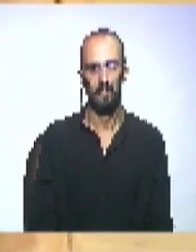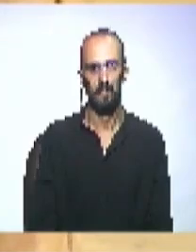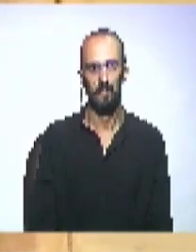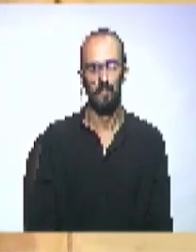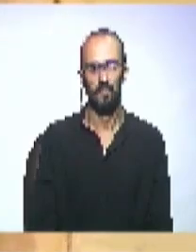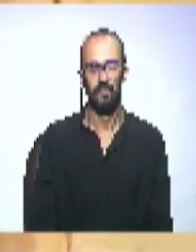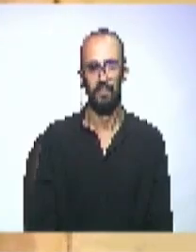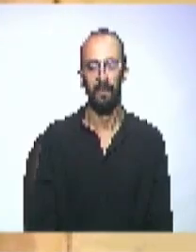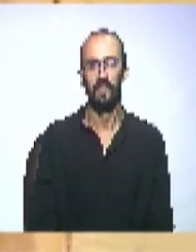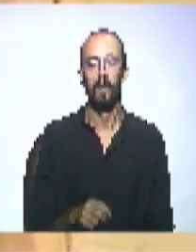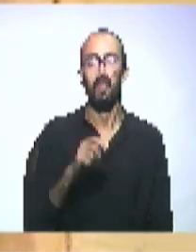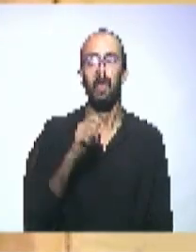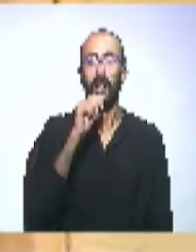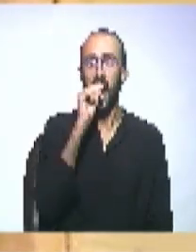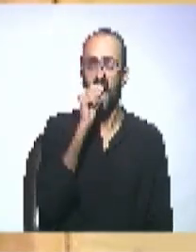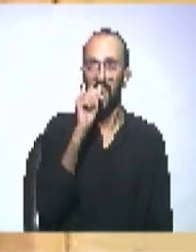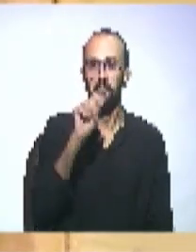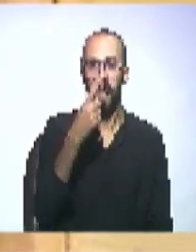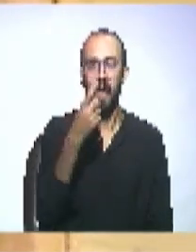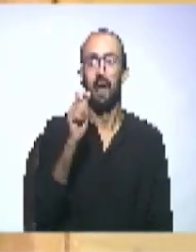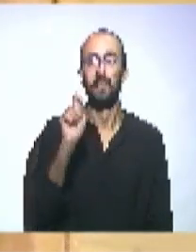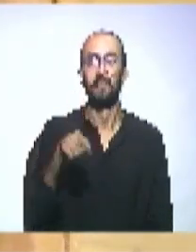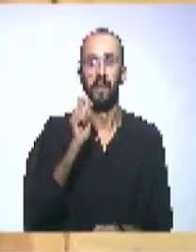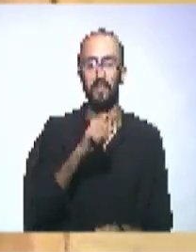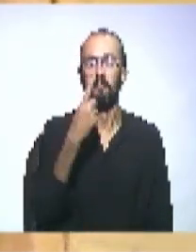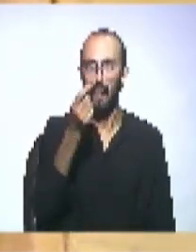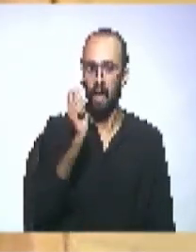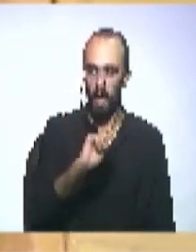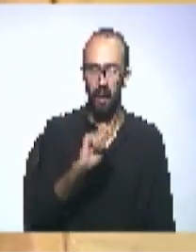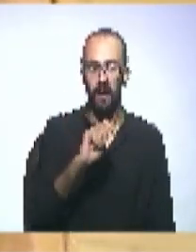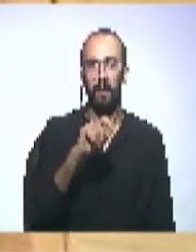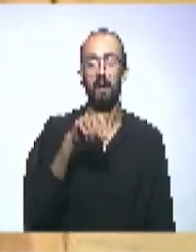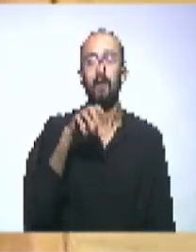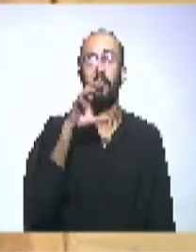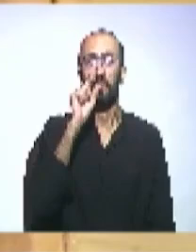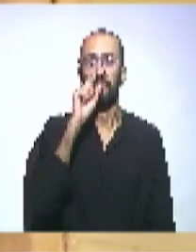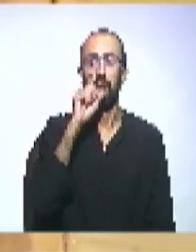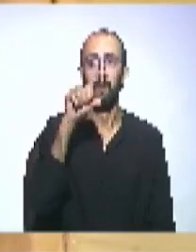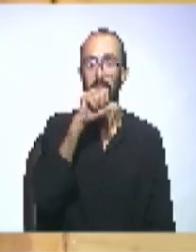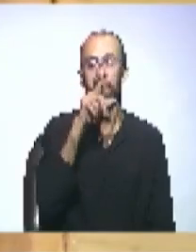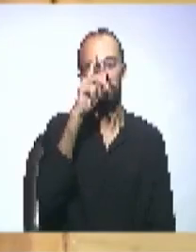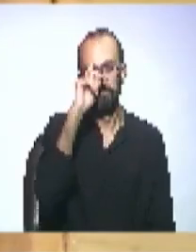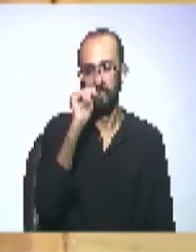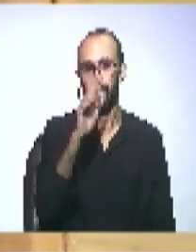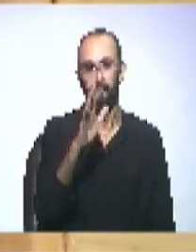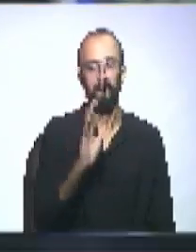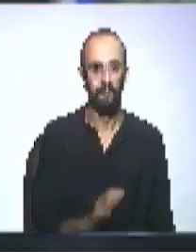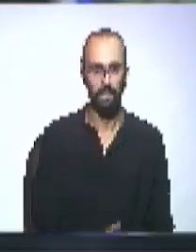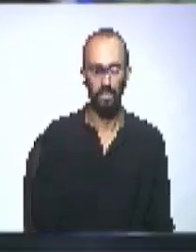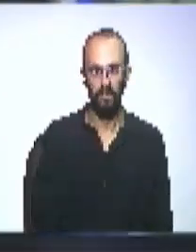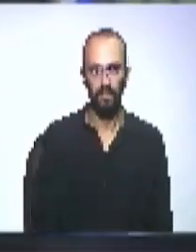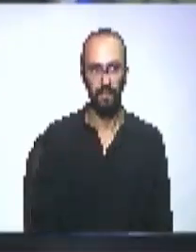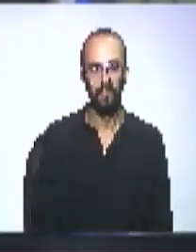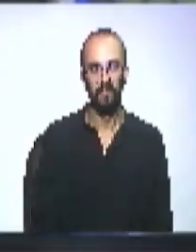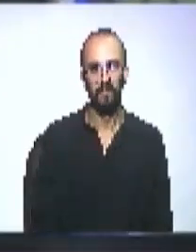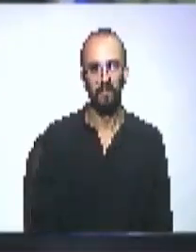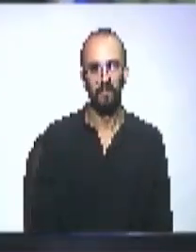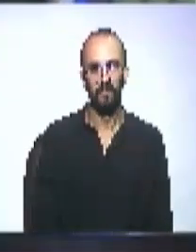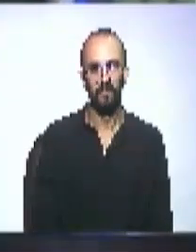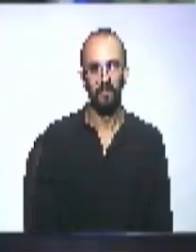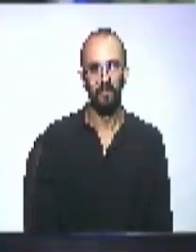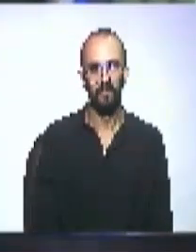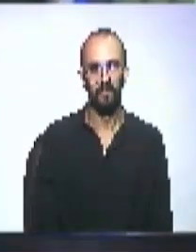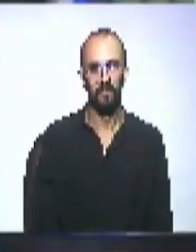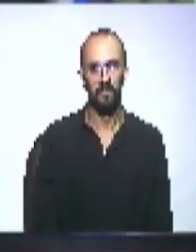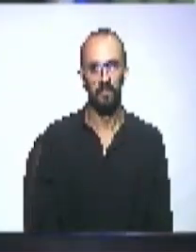كاتشب ومستردة وطحينة وزبادي. الطحينة والزبادي معلقة ومعلقة. الكاتشب والمستردة زي ما حضرتك تحبي. بس الكيكة عاملة ازاي؟ بص الكيكة